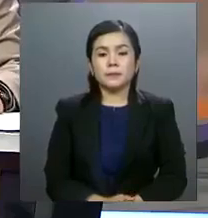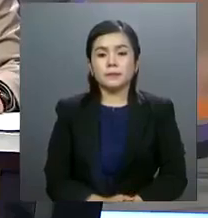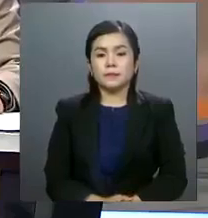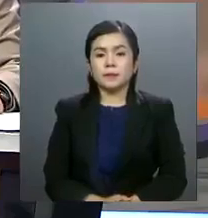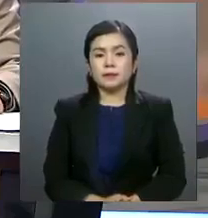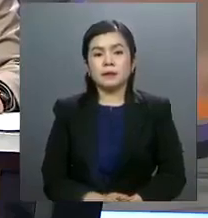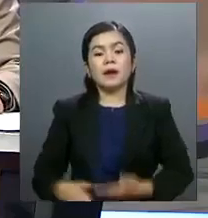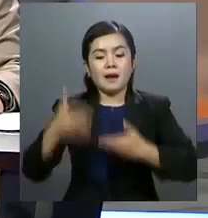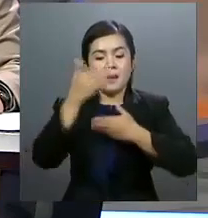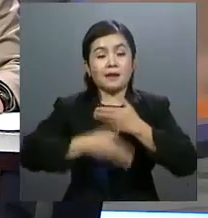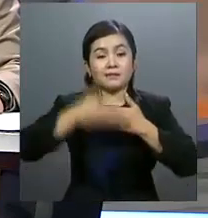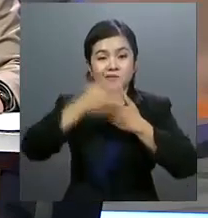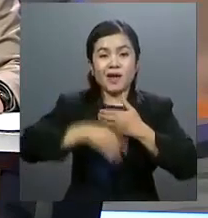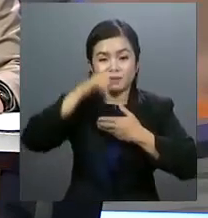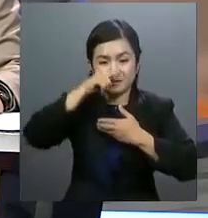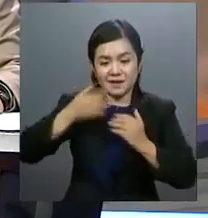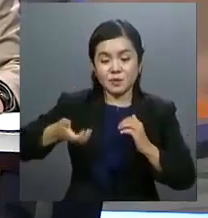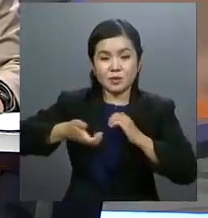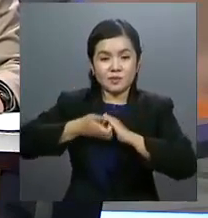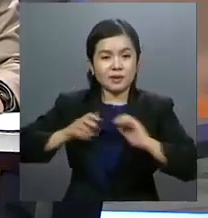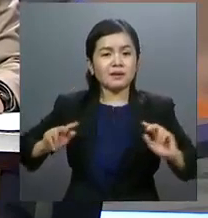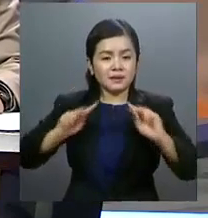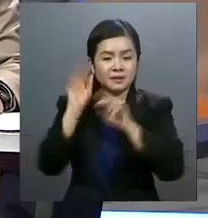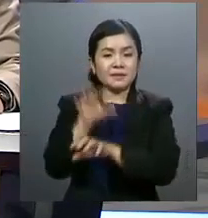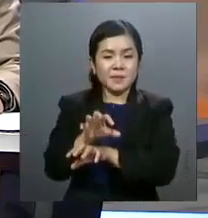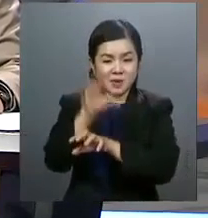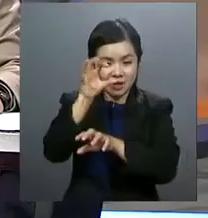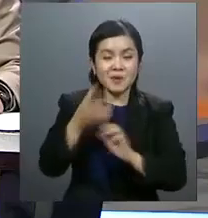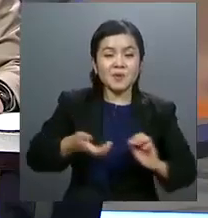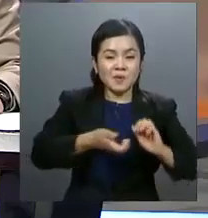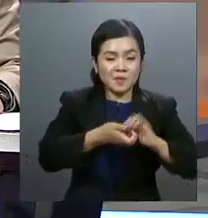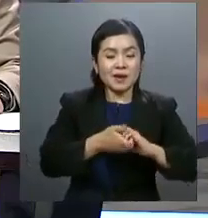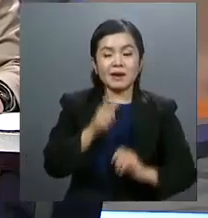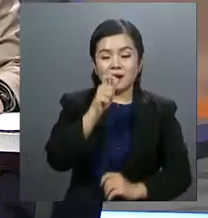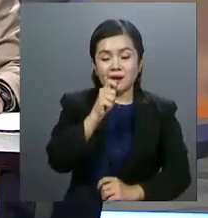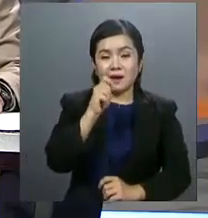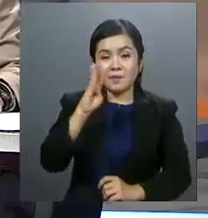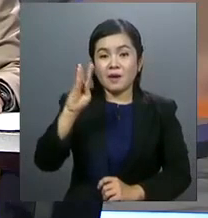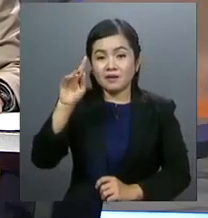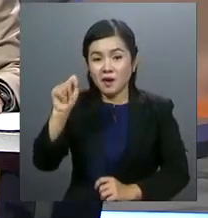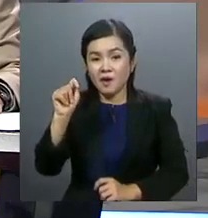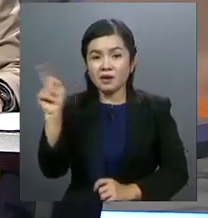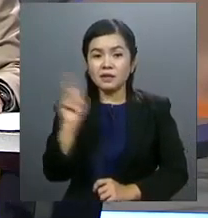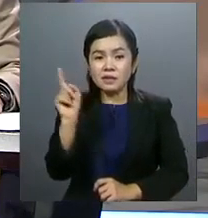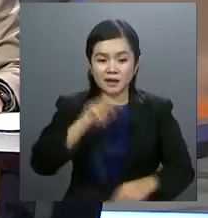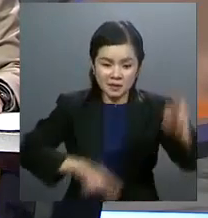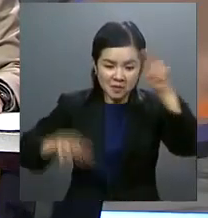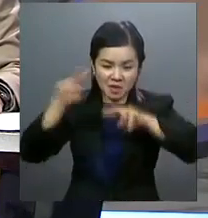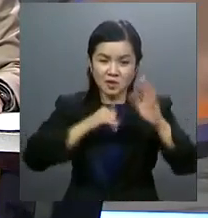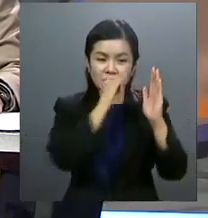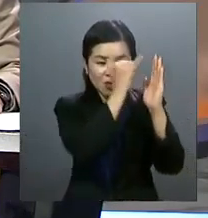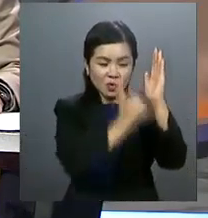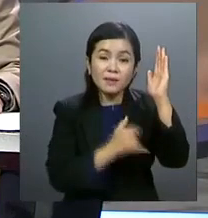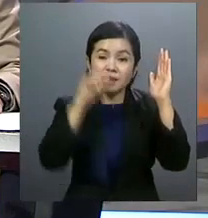การรถไฟแห่งประเทศไทยนะคะร่วมกับกระทรวงมหาดไทยและองค์กรปกครองส่วนท้องถิ่นเดินหน้าตรวจสอบพื้นที่จุดตัดรถไฟทั่วประเทศค่ะเ